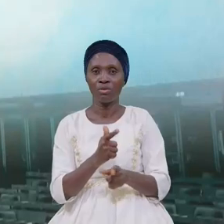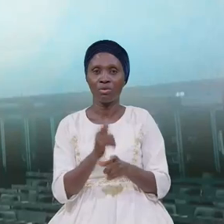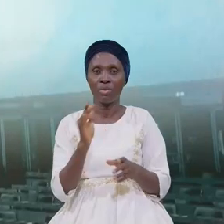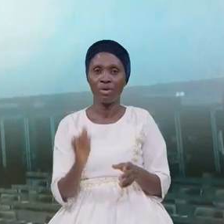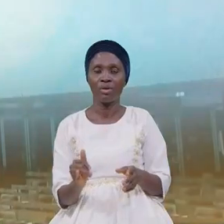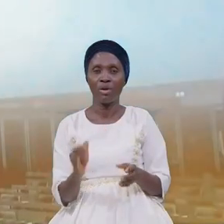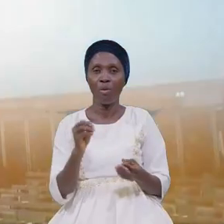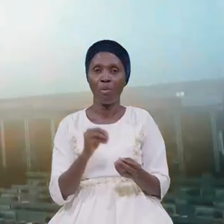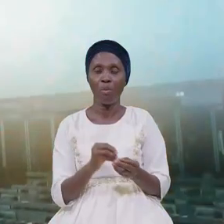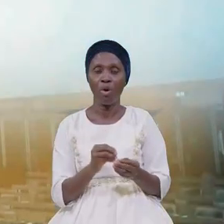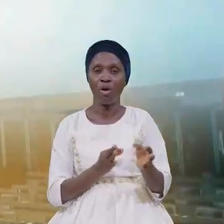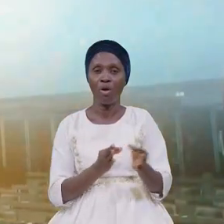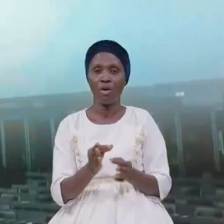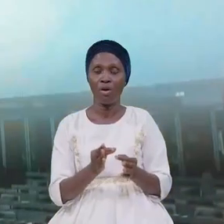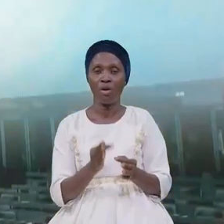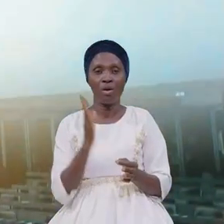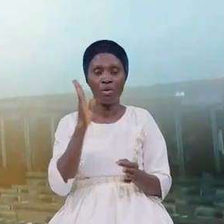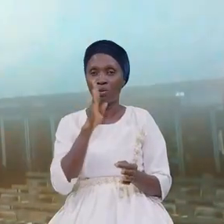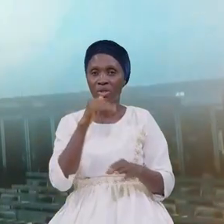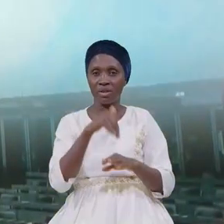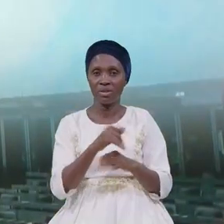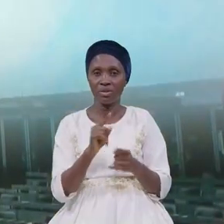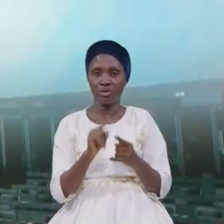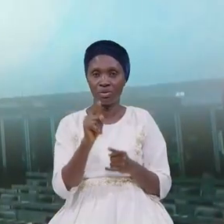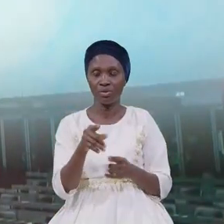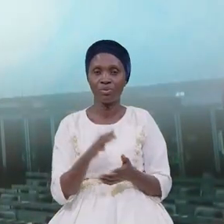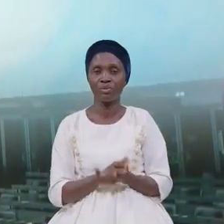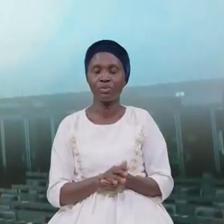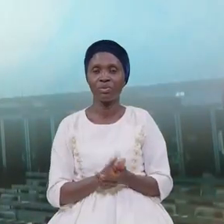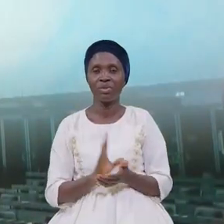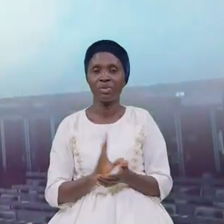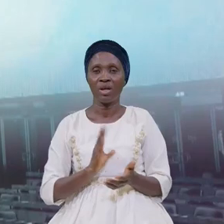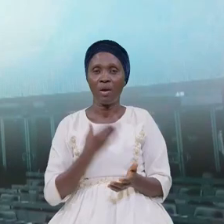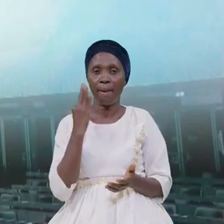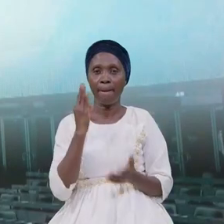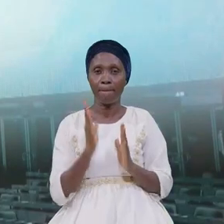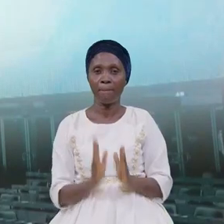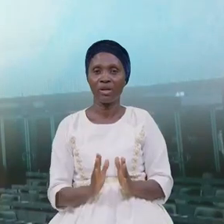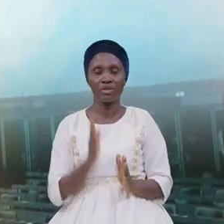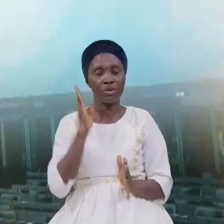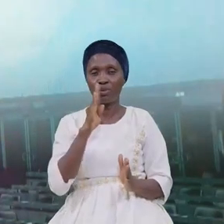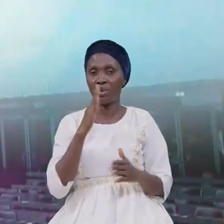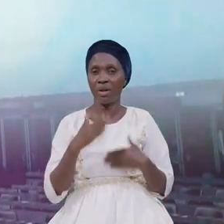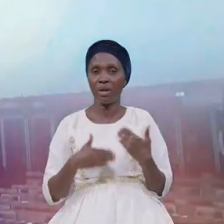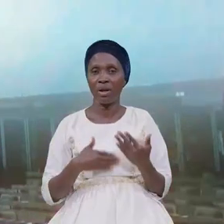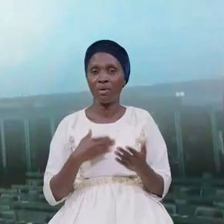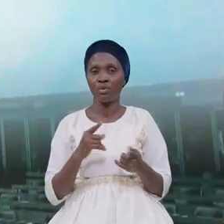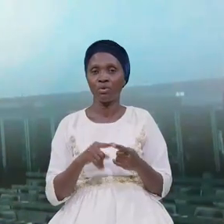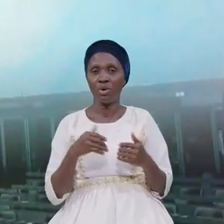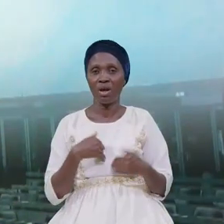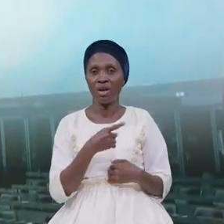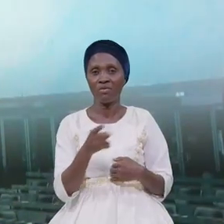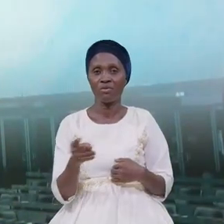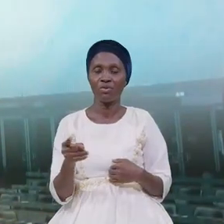Plus de détails vous seront donnés après. Le pasteur serait très content de vous voir